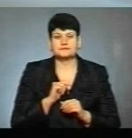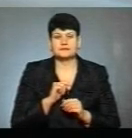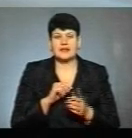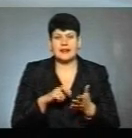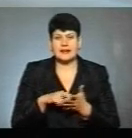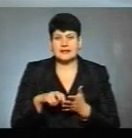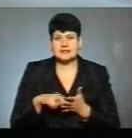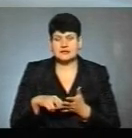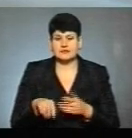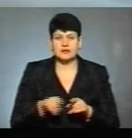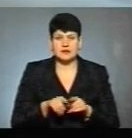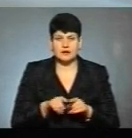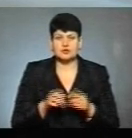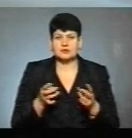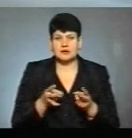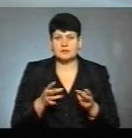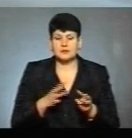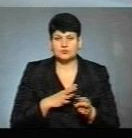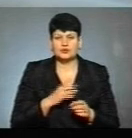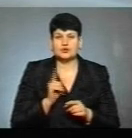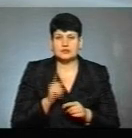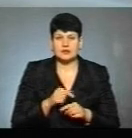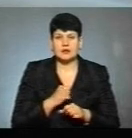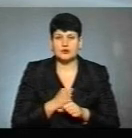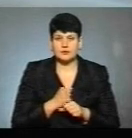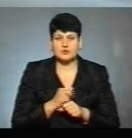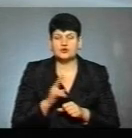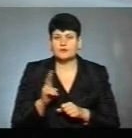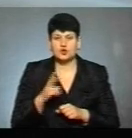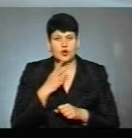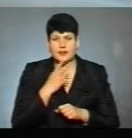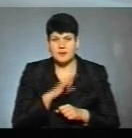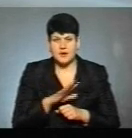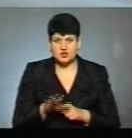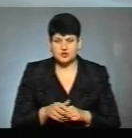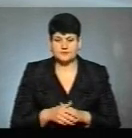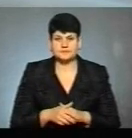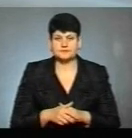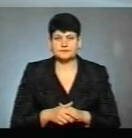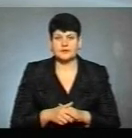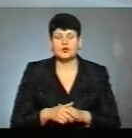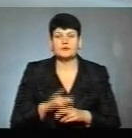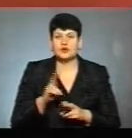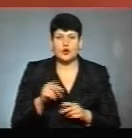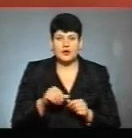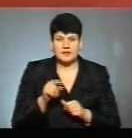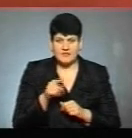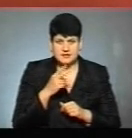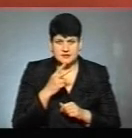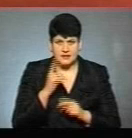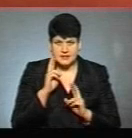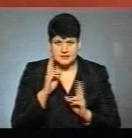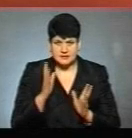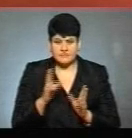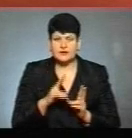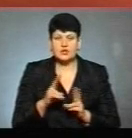листівки також треба було так робити вдома, щоб ніхто не бачив. Тобто ніхто, окрім вас дев'ятьох, не знав? Так, ніхто.